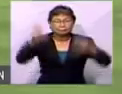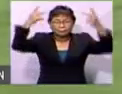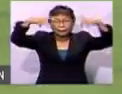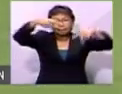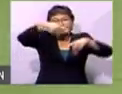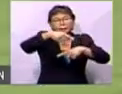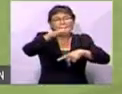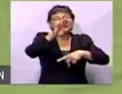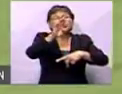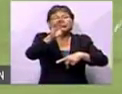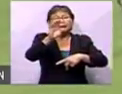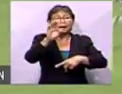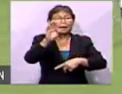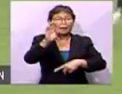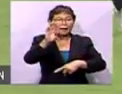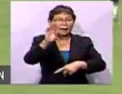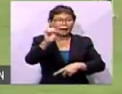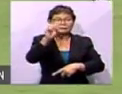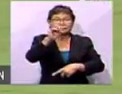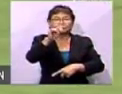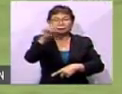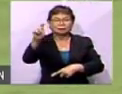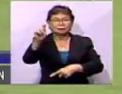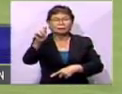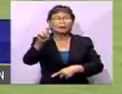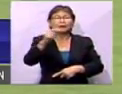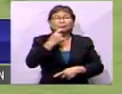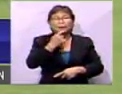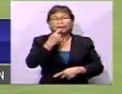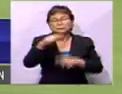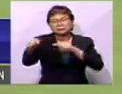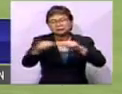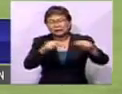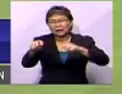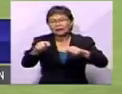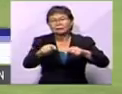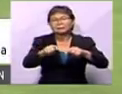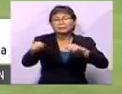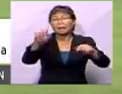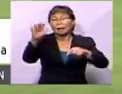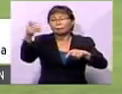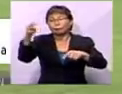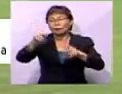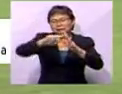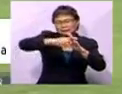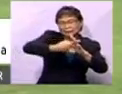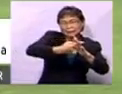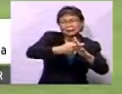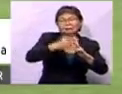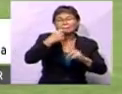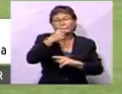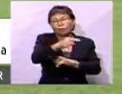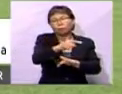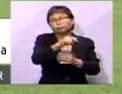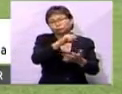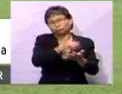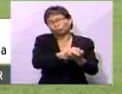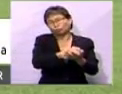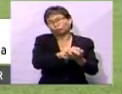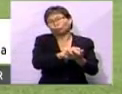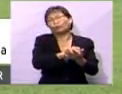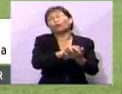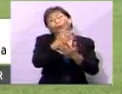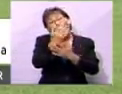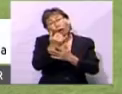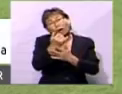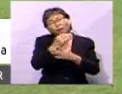Presiden PBSNT Datuk Seri Ahmad Razif Abdul Rahman berkata tindakan FAM menguatkuasakan arahan tersebut sebagai